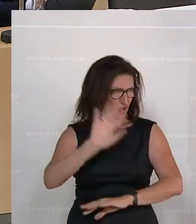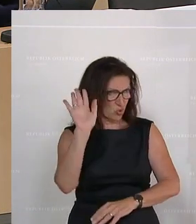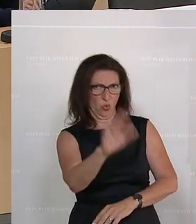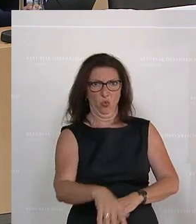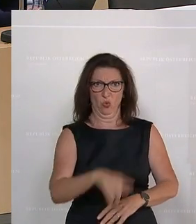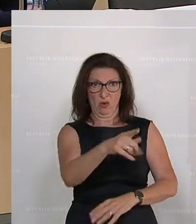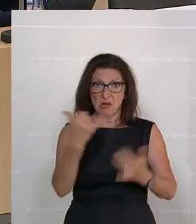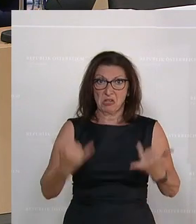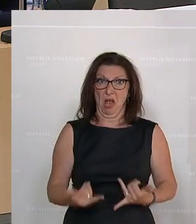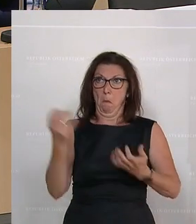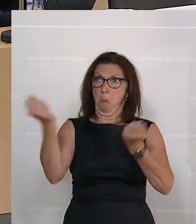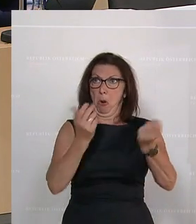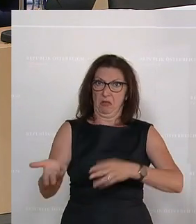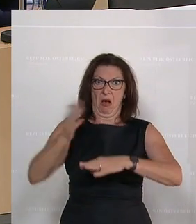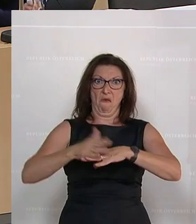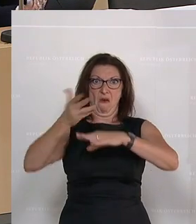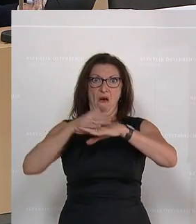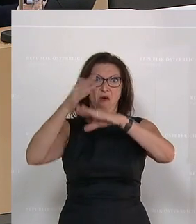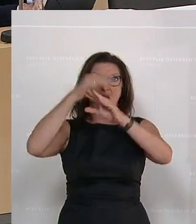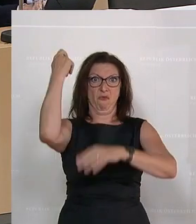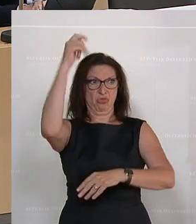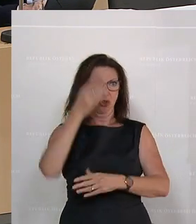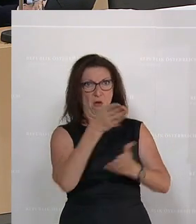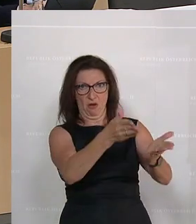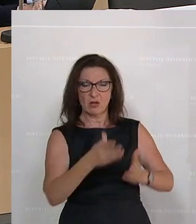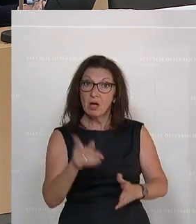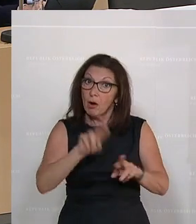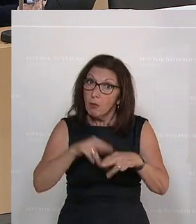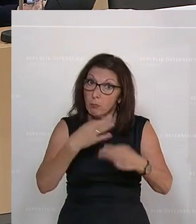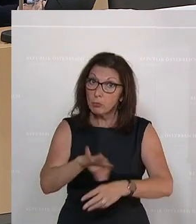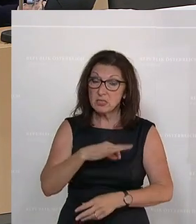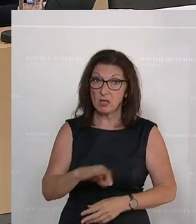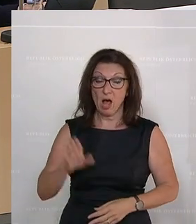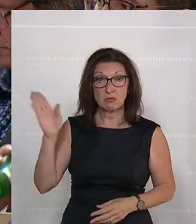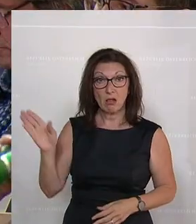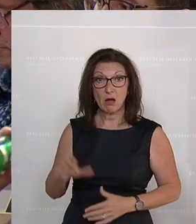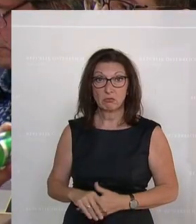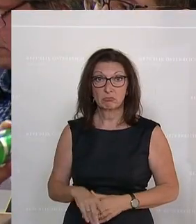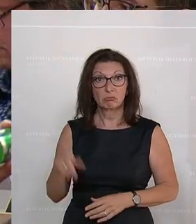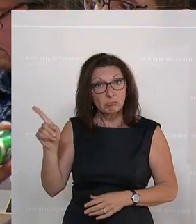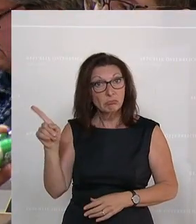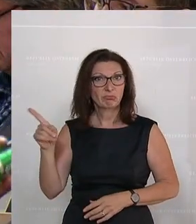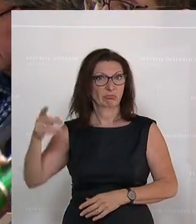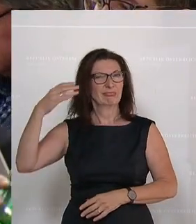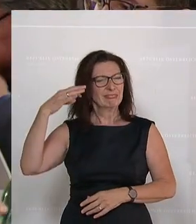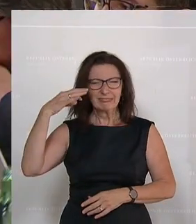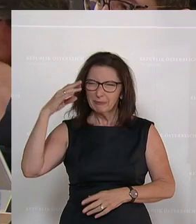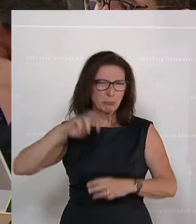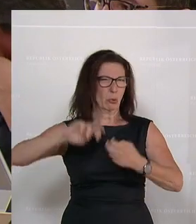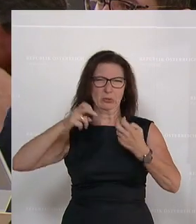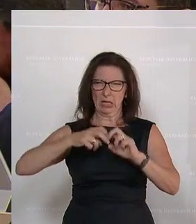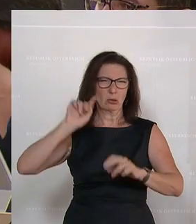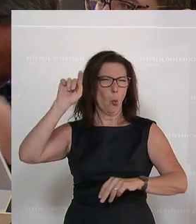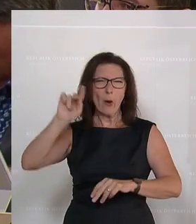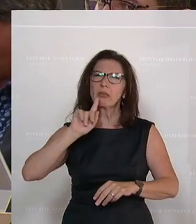steuerungs politik sind der bundeskanzler der hätte einen einzigen auftritt in brüssel einen